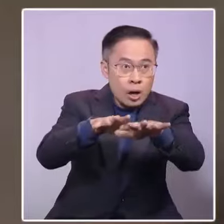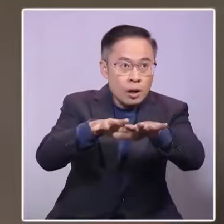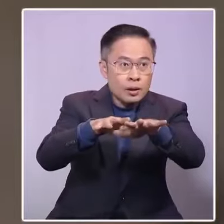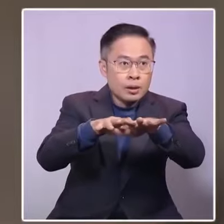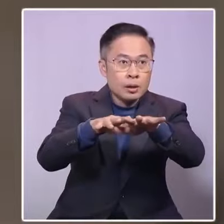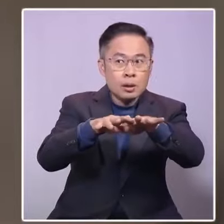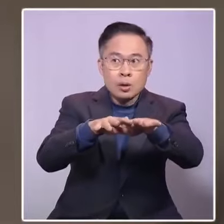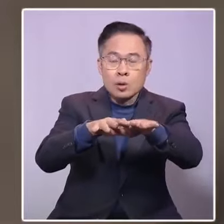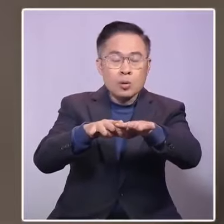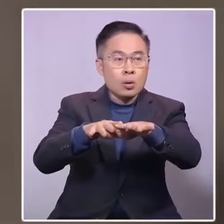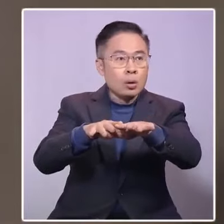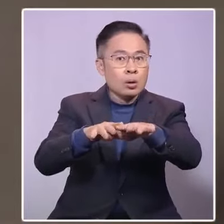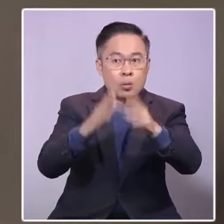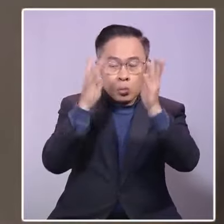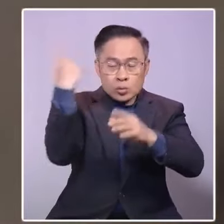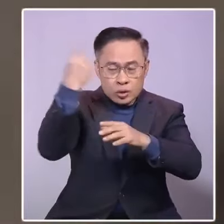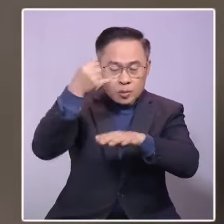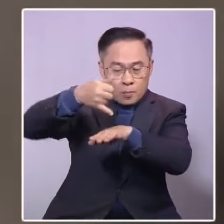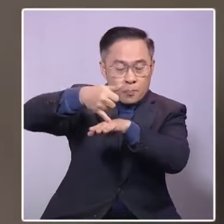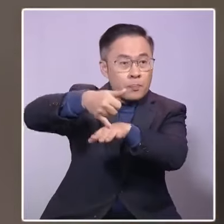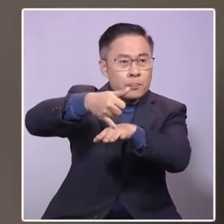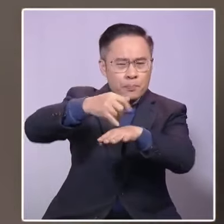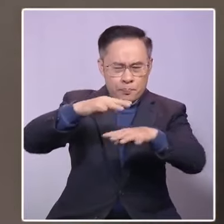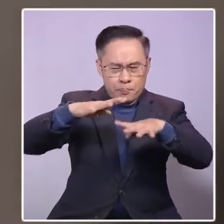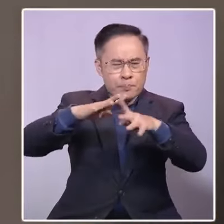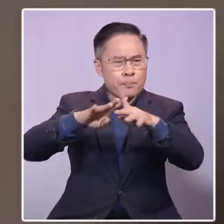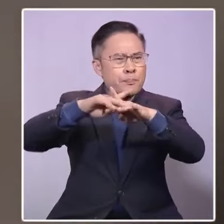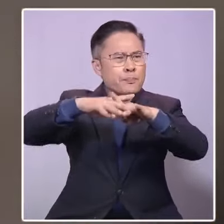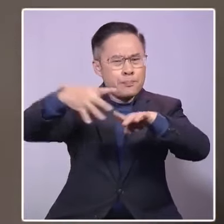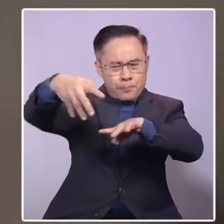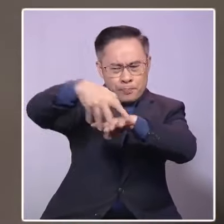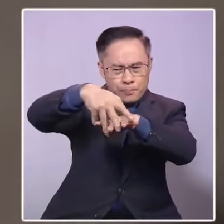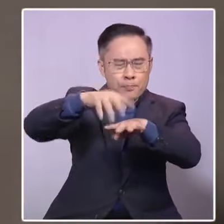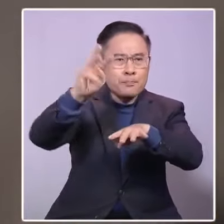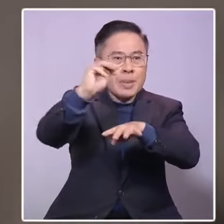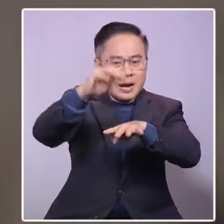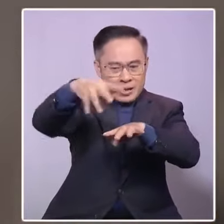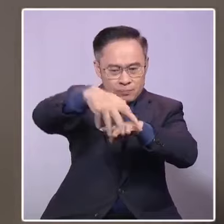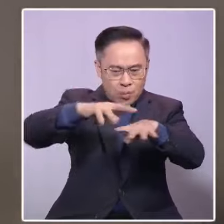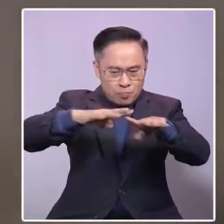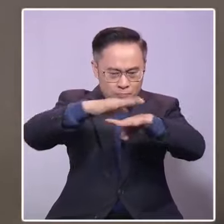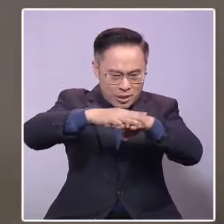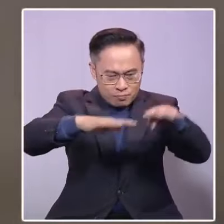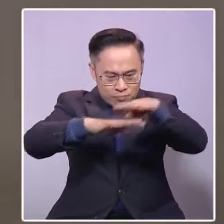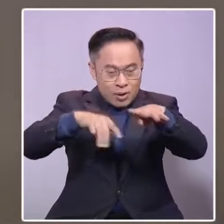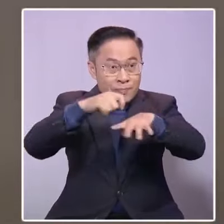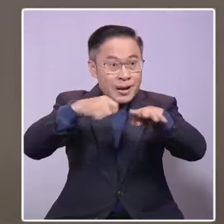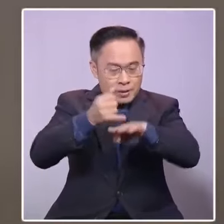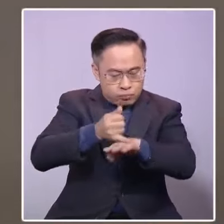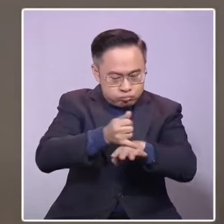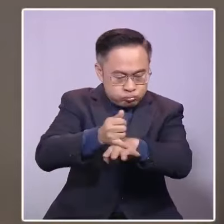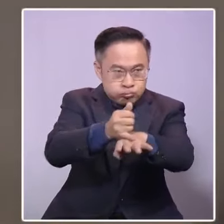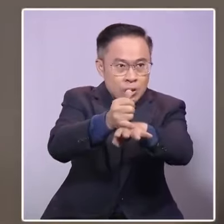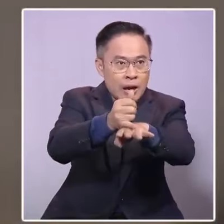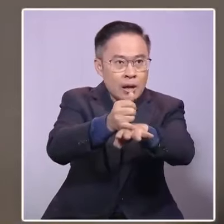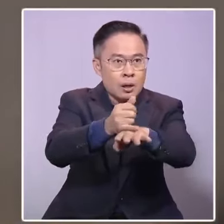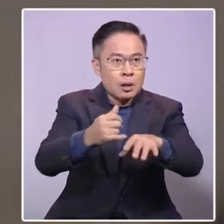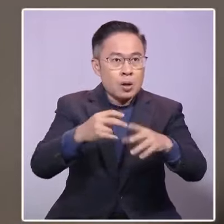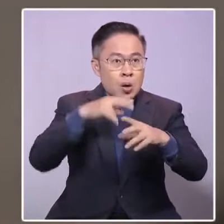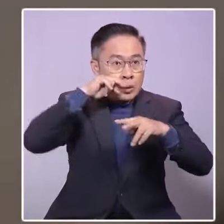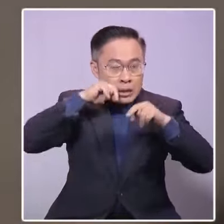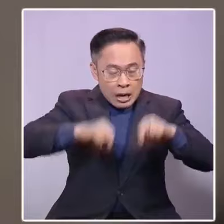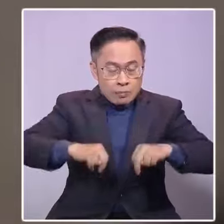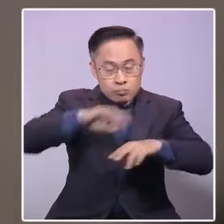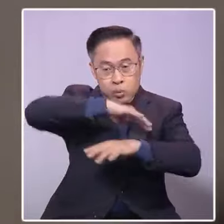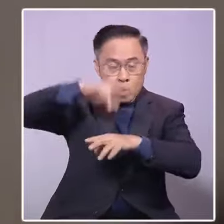มาครับ แล้วตรงนั้นเป็นน้ำป่าสีแดง มันขุ่นมากครับและที่สำคัญมันน้ำมันไหลแรงแล้วก็มันลึกม